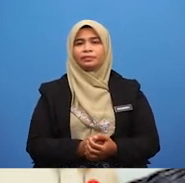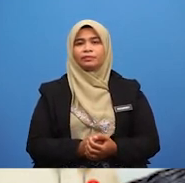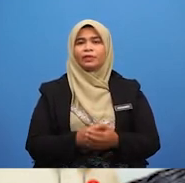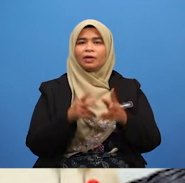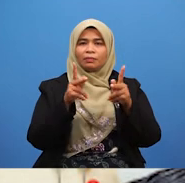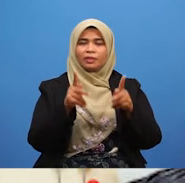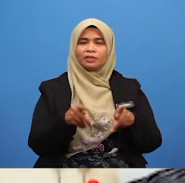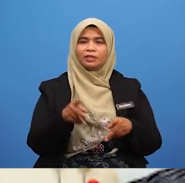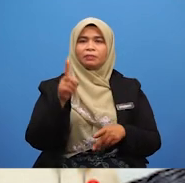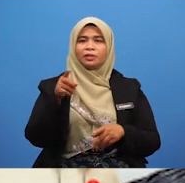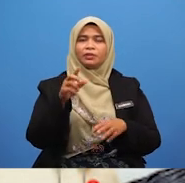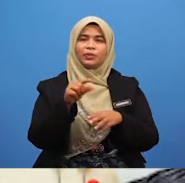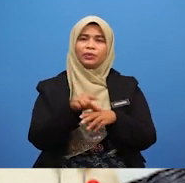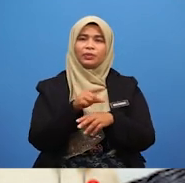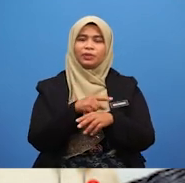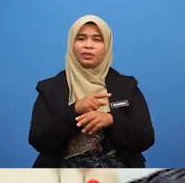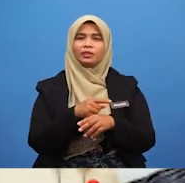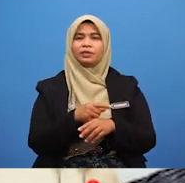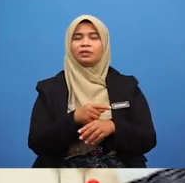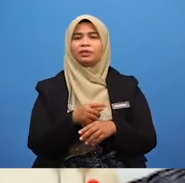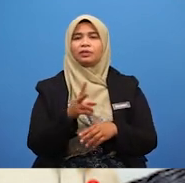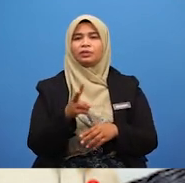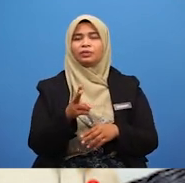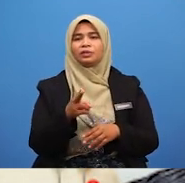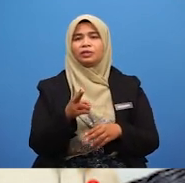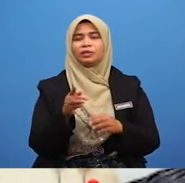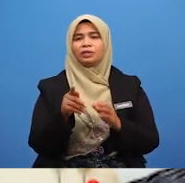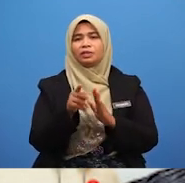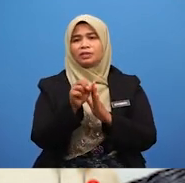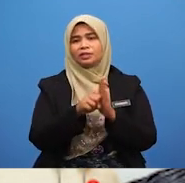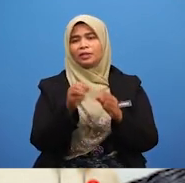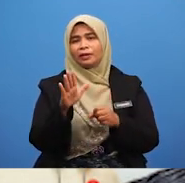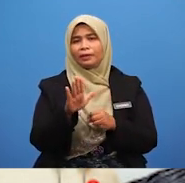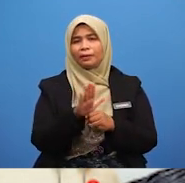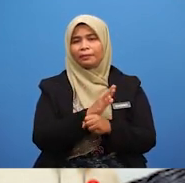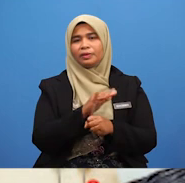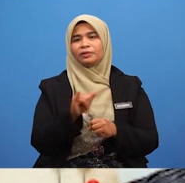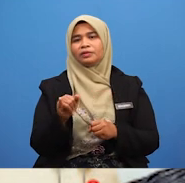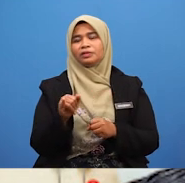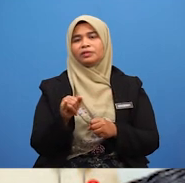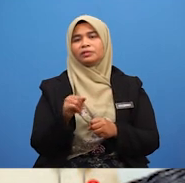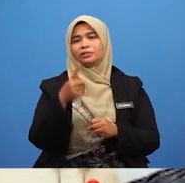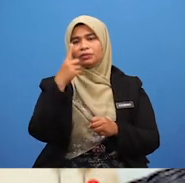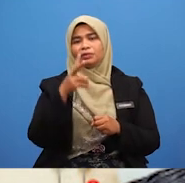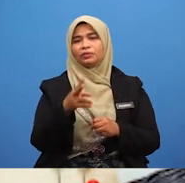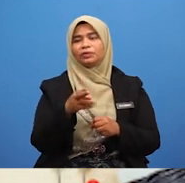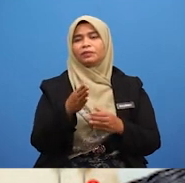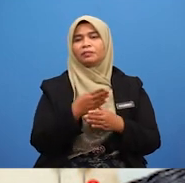Pelajar perlulah menggunakan mata gunting sepenuhnya semasa menggunting bahagian lurus